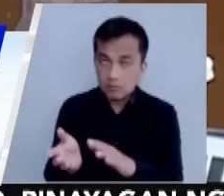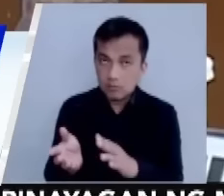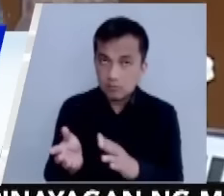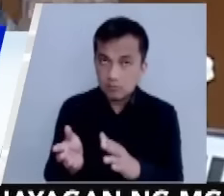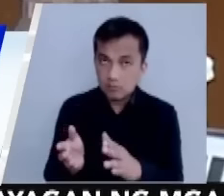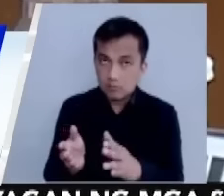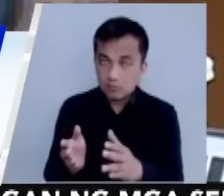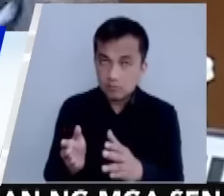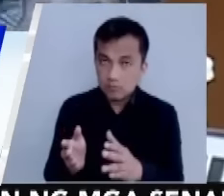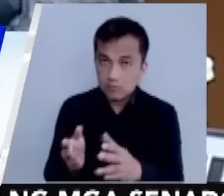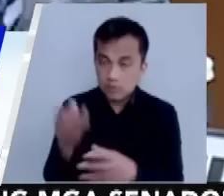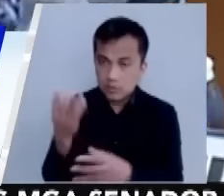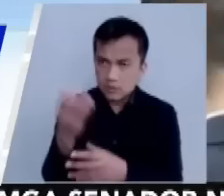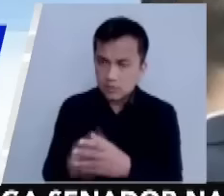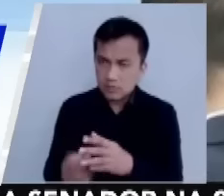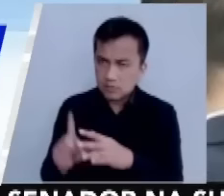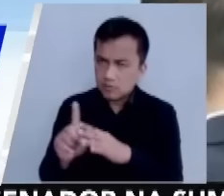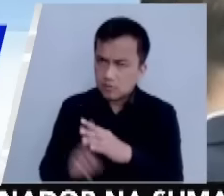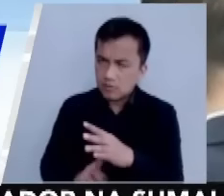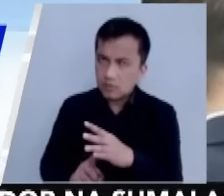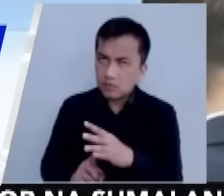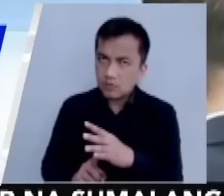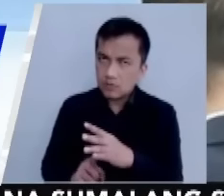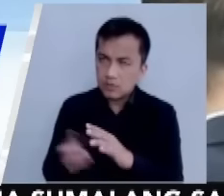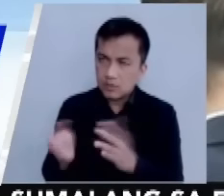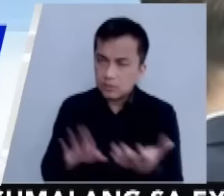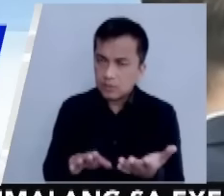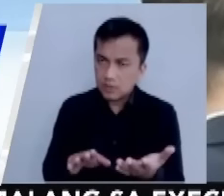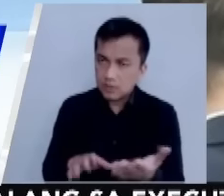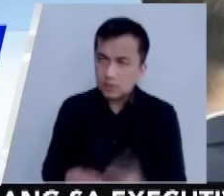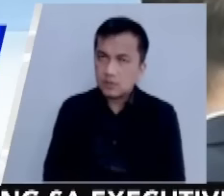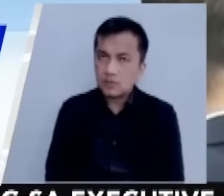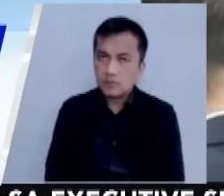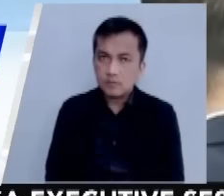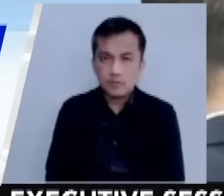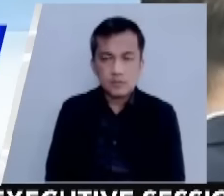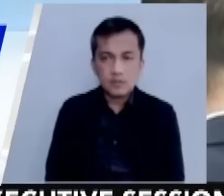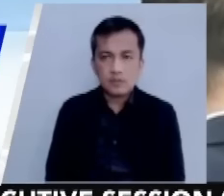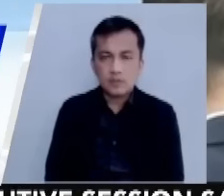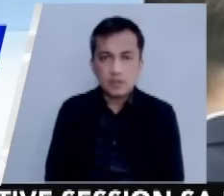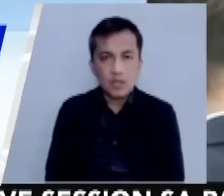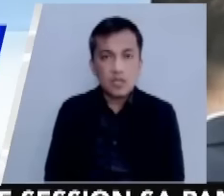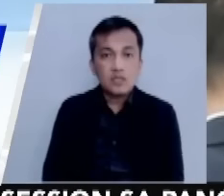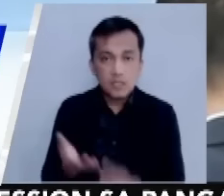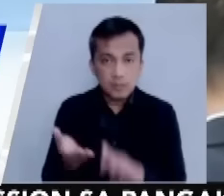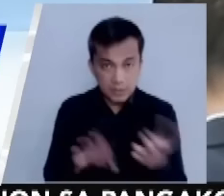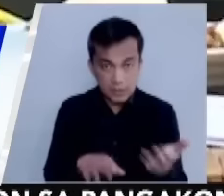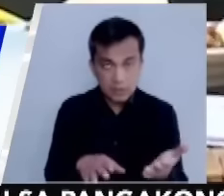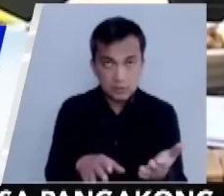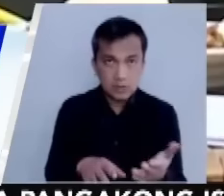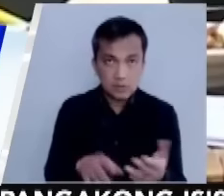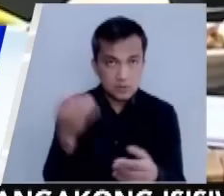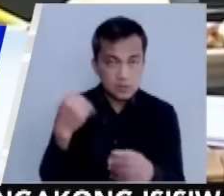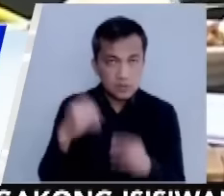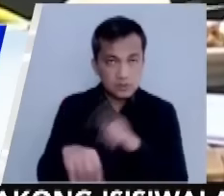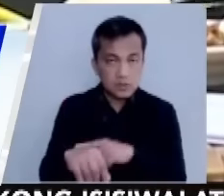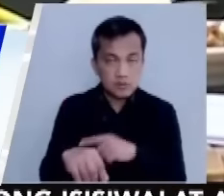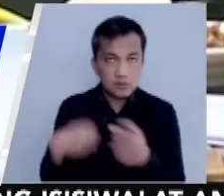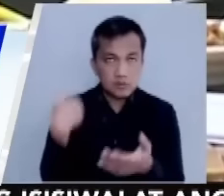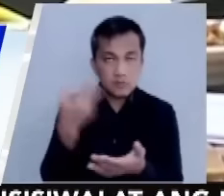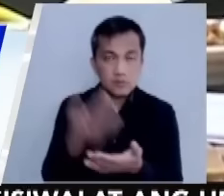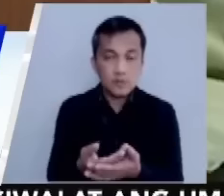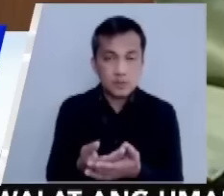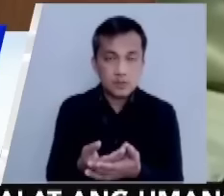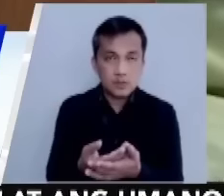nag-disappear sila or namatay sila? Namatay mom ko. And then yun yung panahon na dumating si Duan